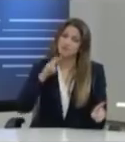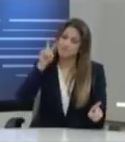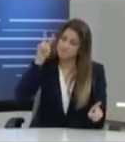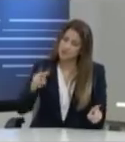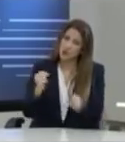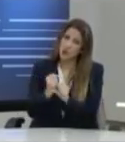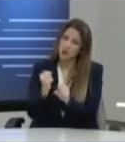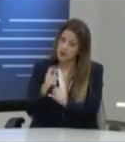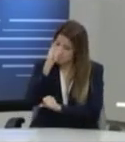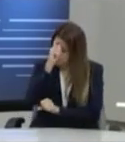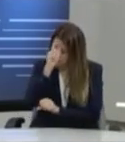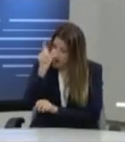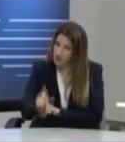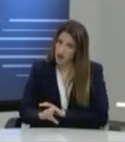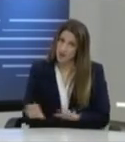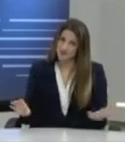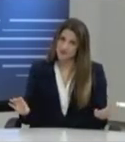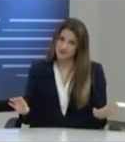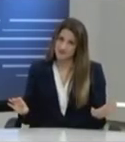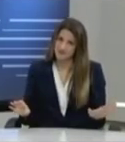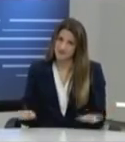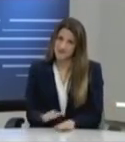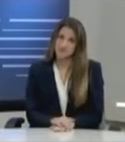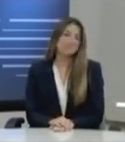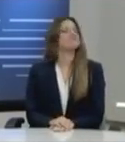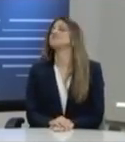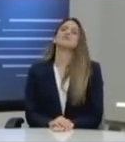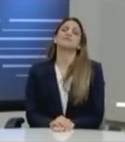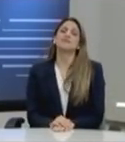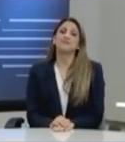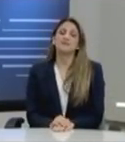προσπάθειας διαστρέβλωσης των δικών σας δεδομένων.